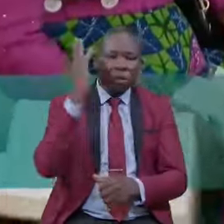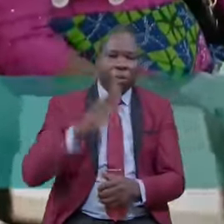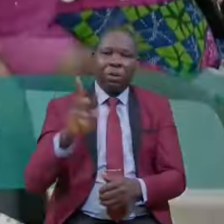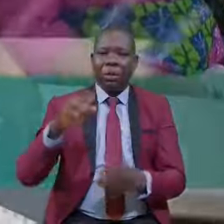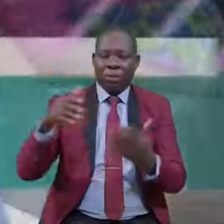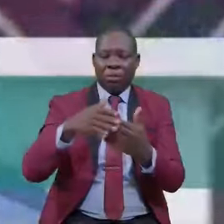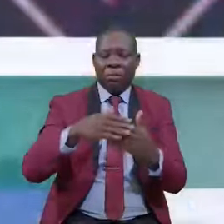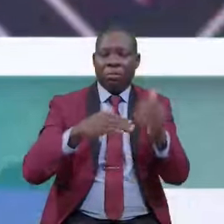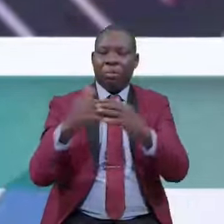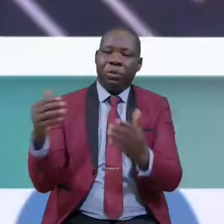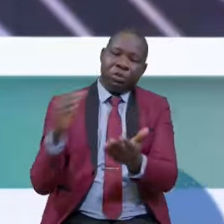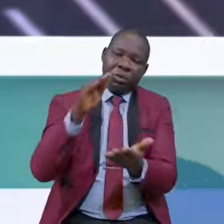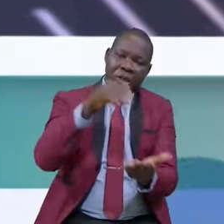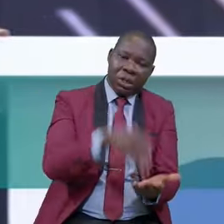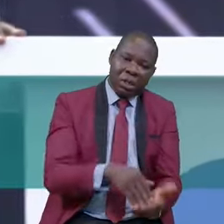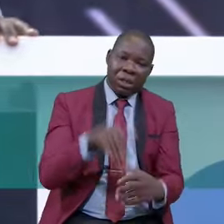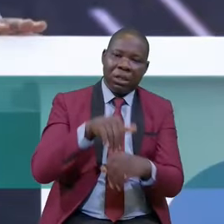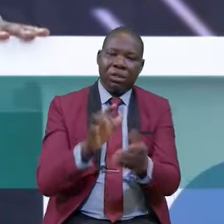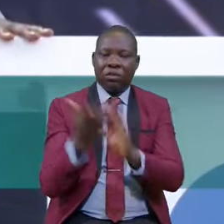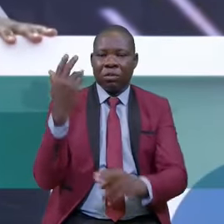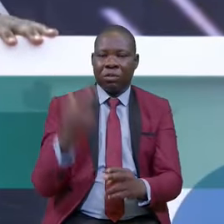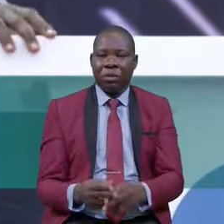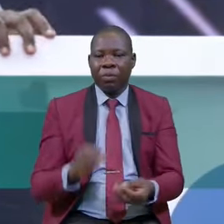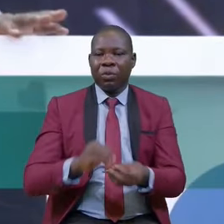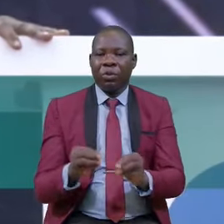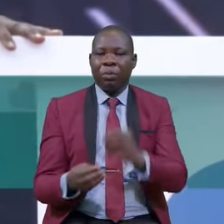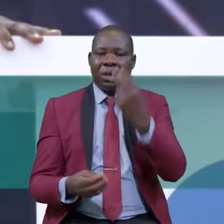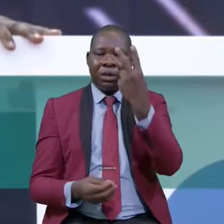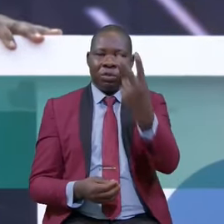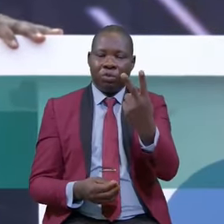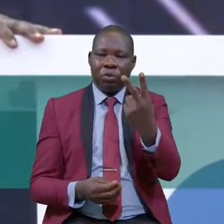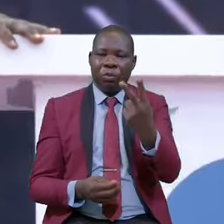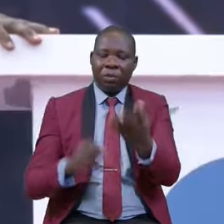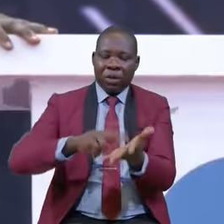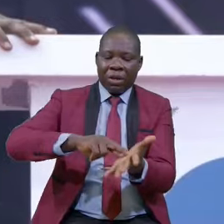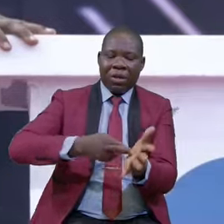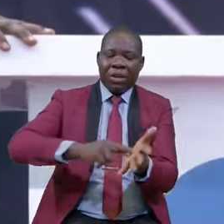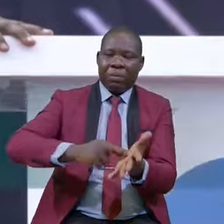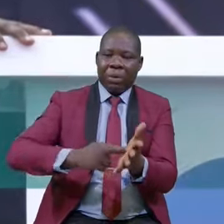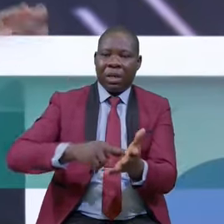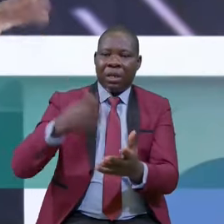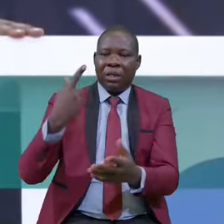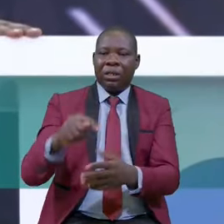Deuxième élément, réparer le tabernacle like comme Christ.